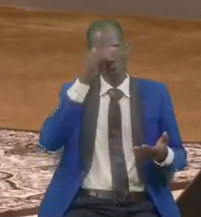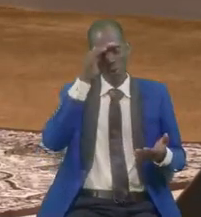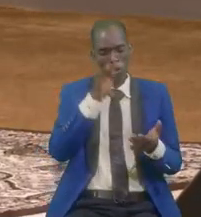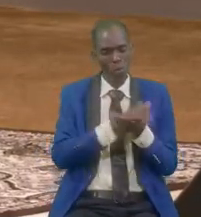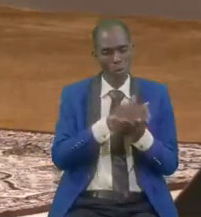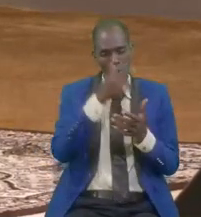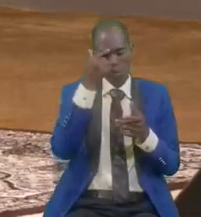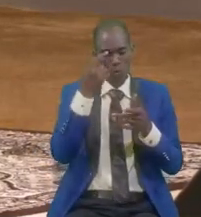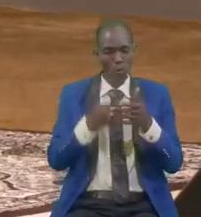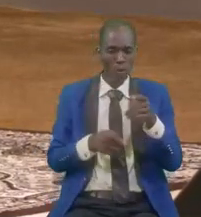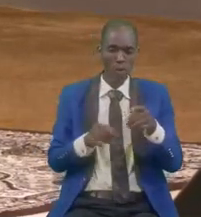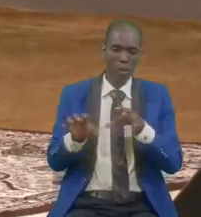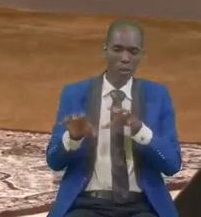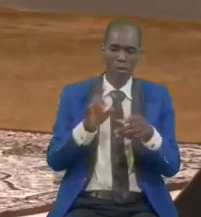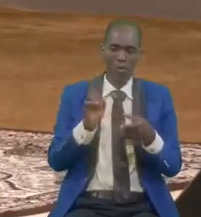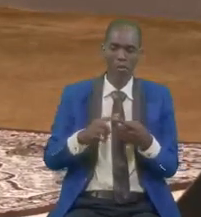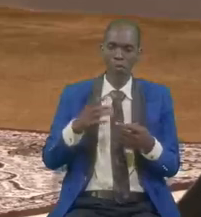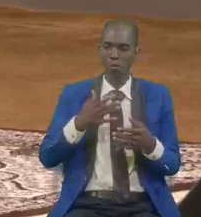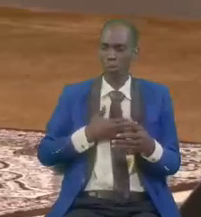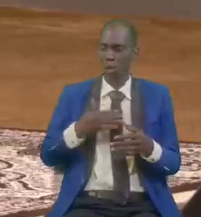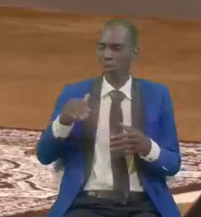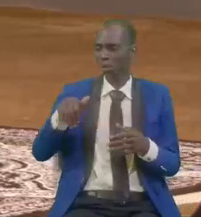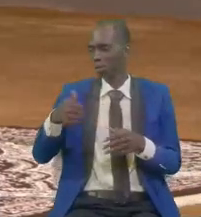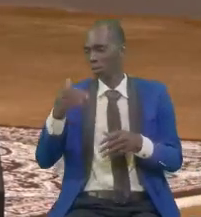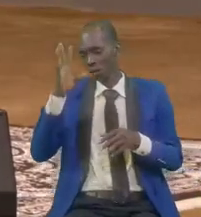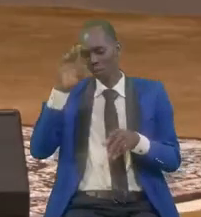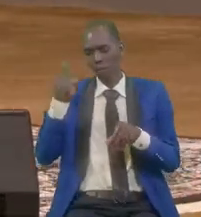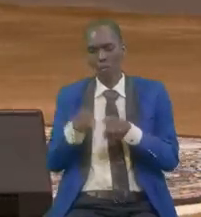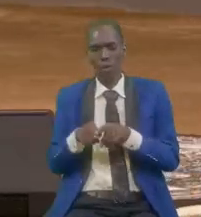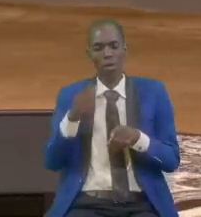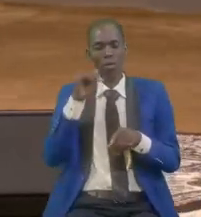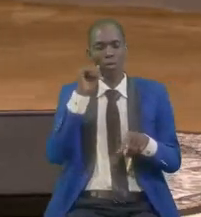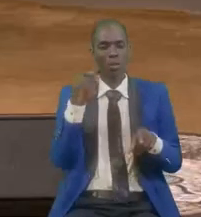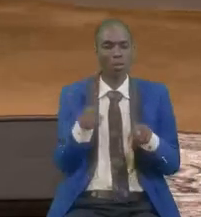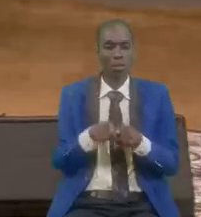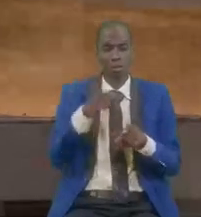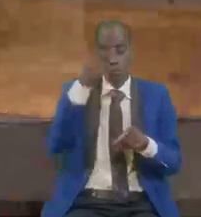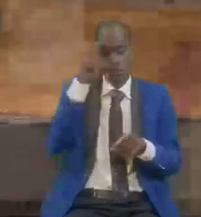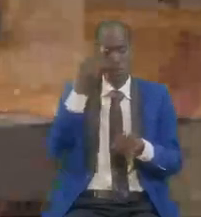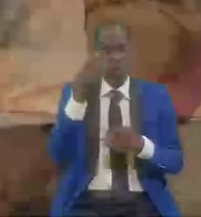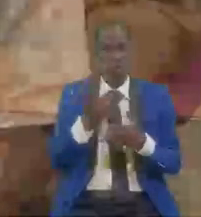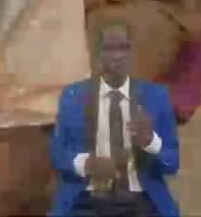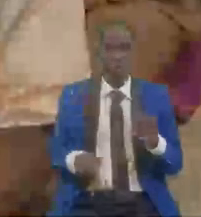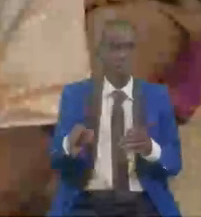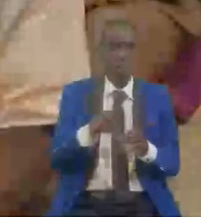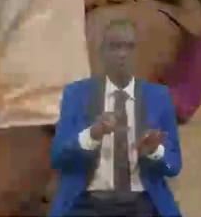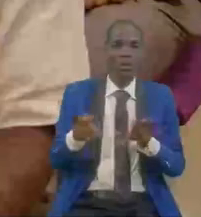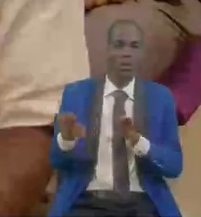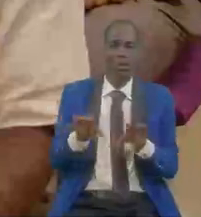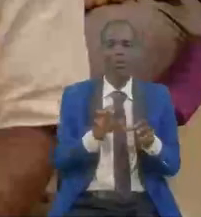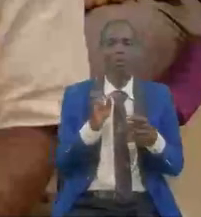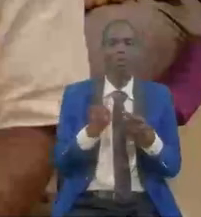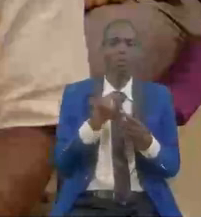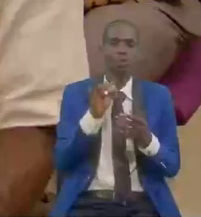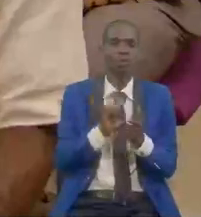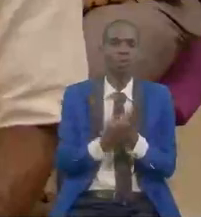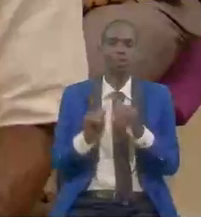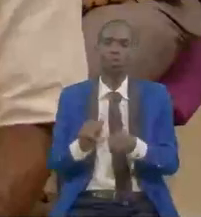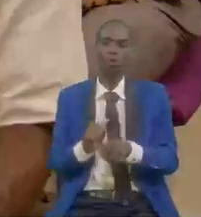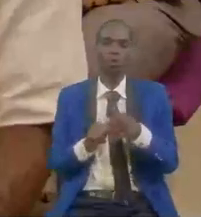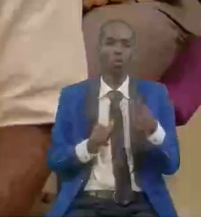à cause de ce qu'il a fait à mon frère, à ma soeur, à cause de ce qu'il a fait à